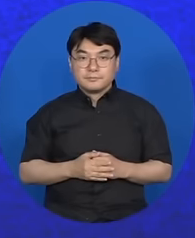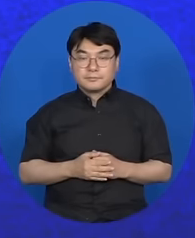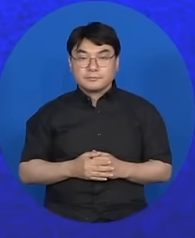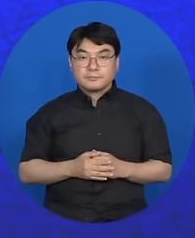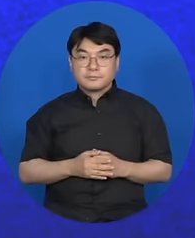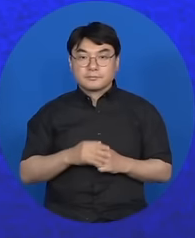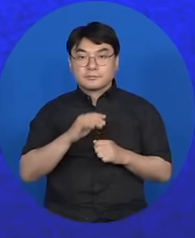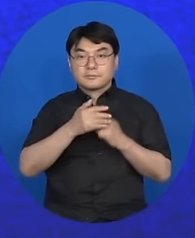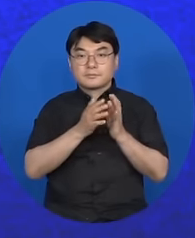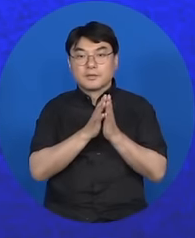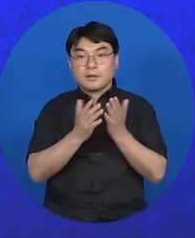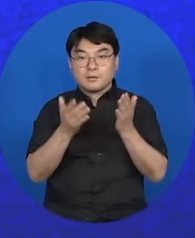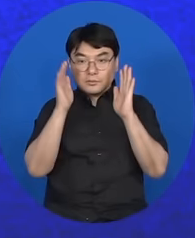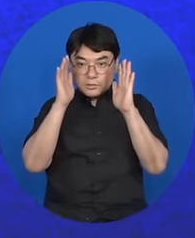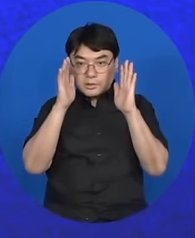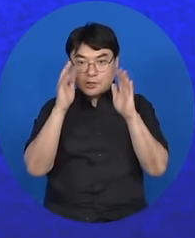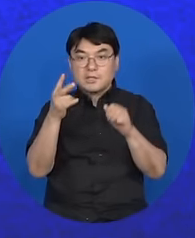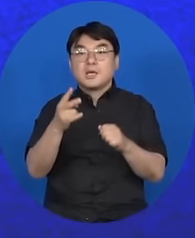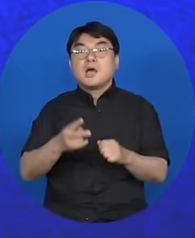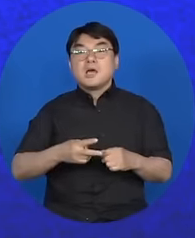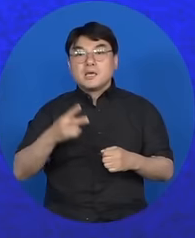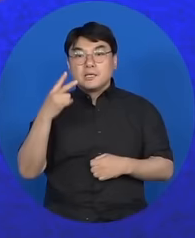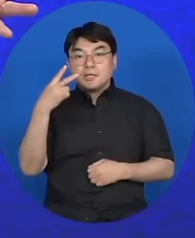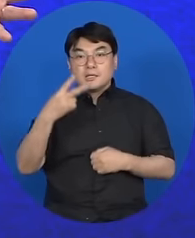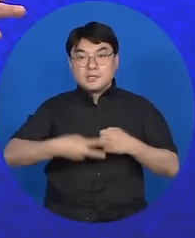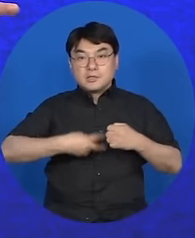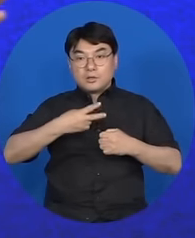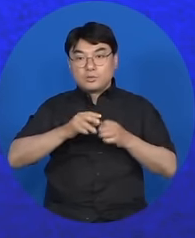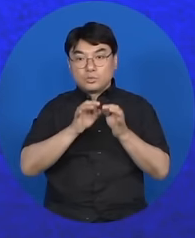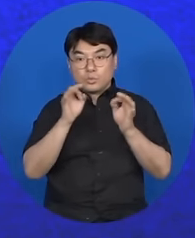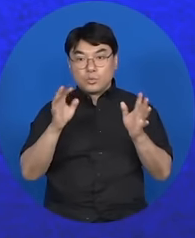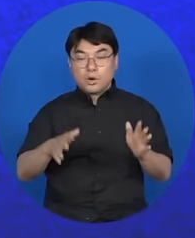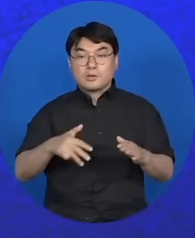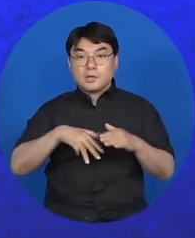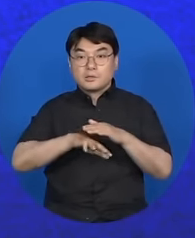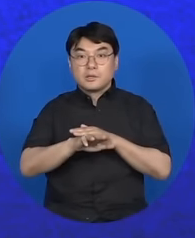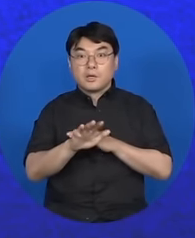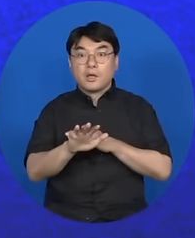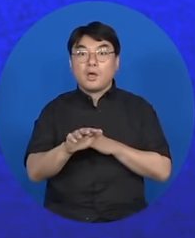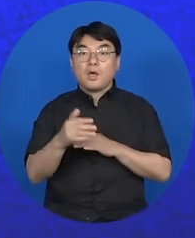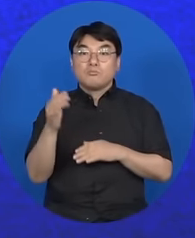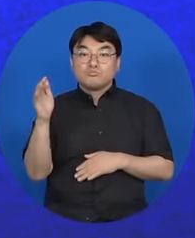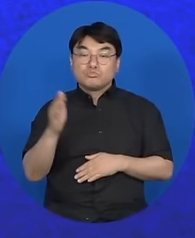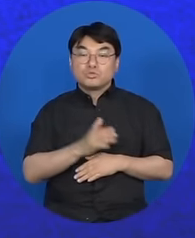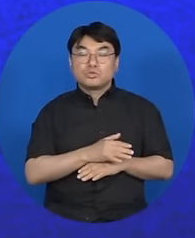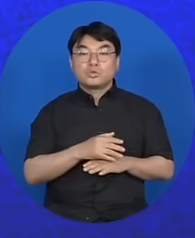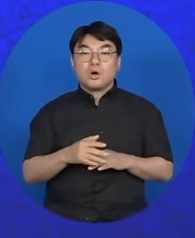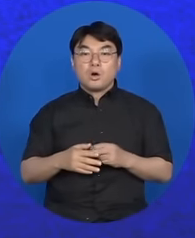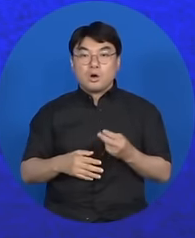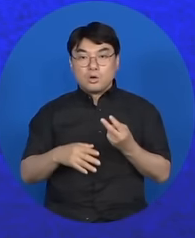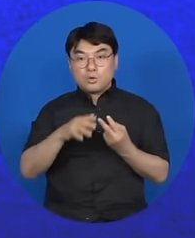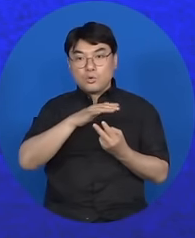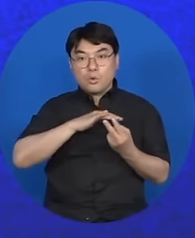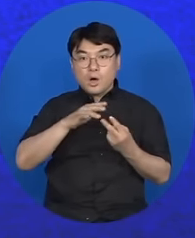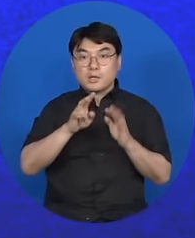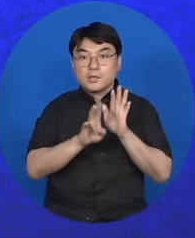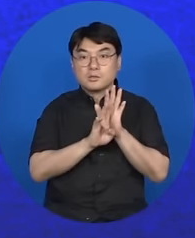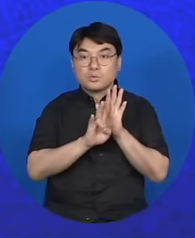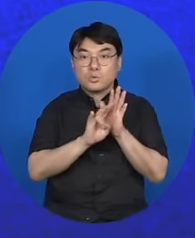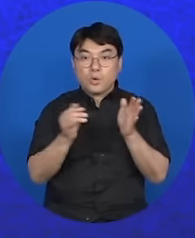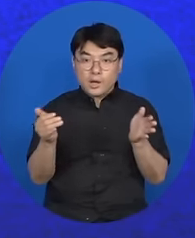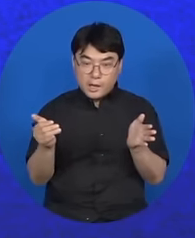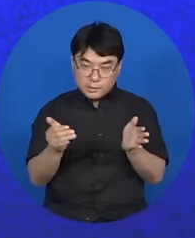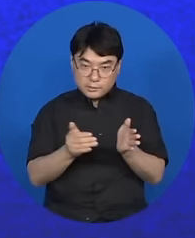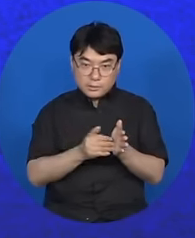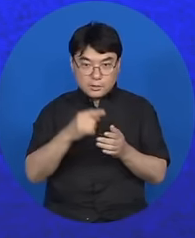바이블 스터디를 2년을 했습니다. 창세기부터 계시록까지 하나하나 하나하나 말씀을 하면서 질문